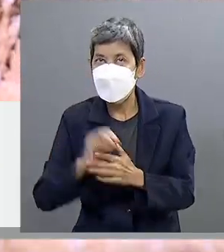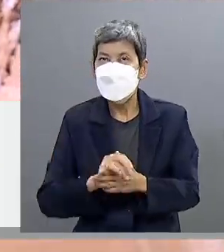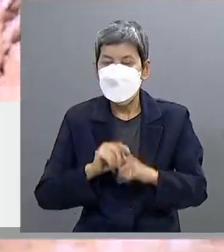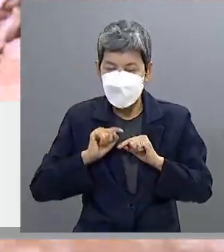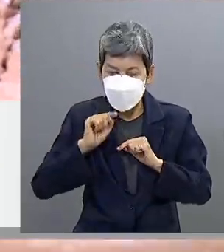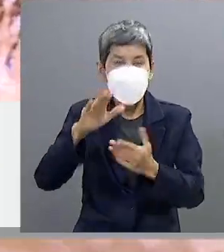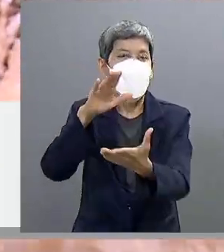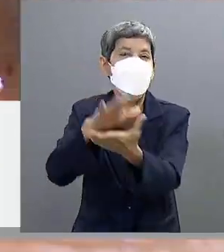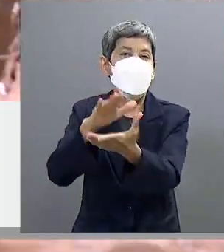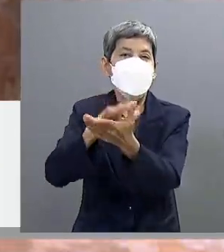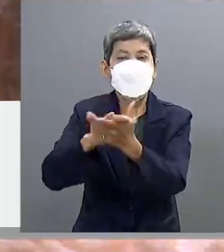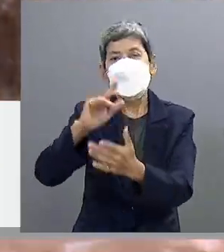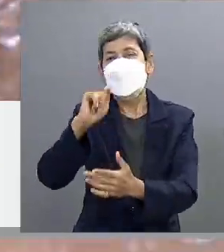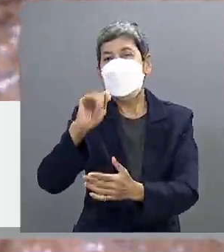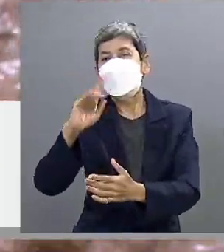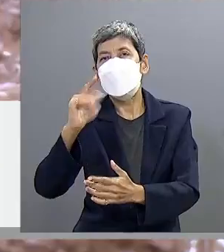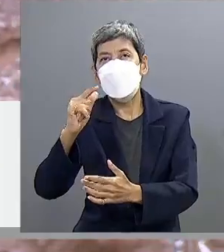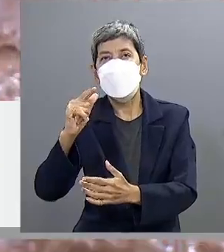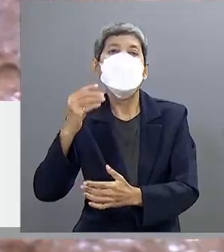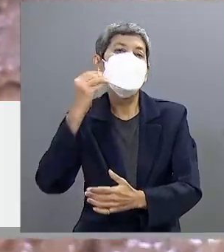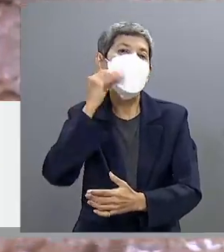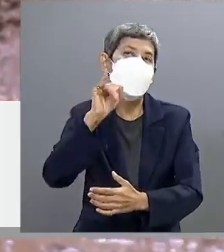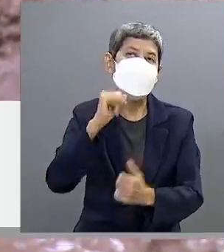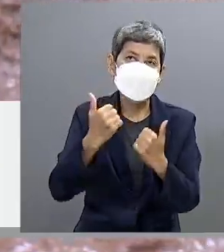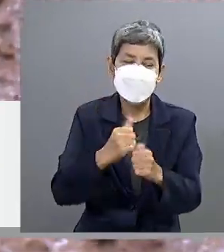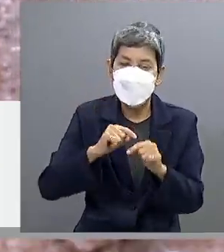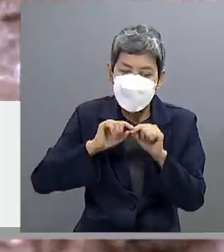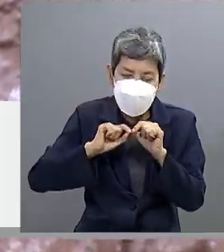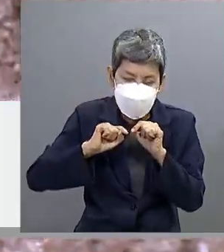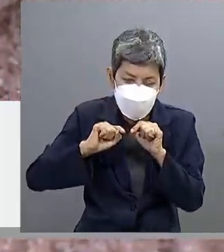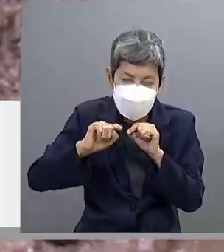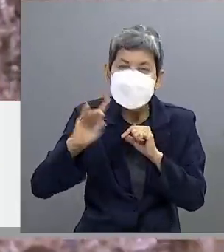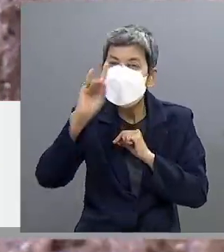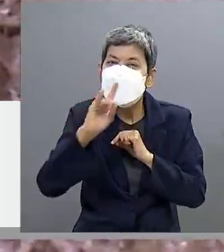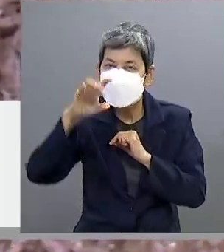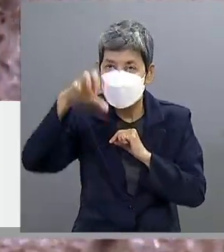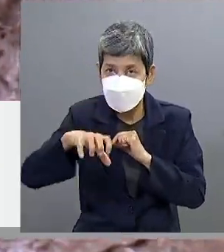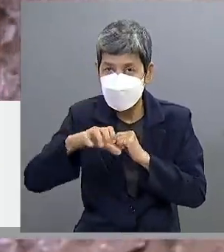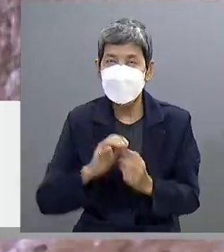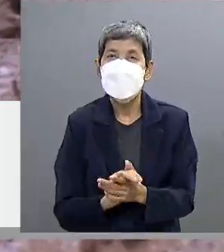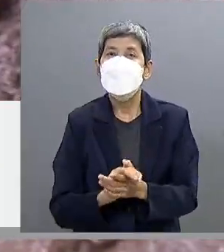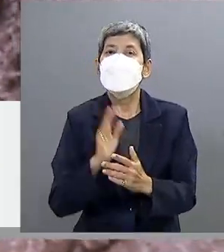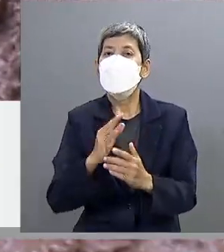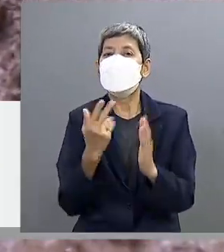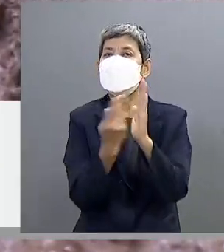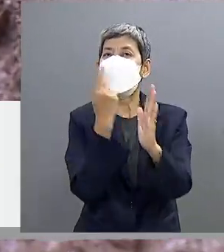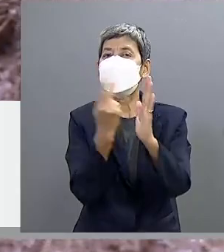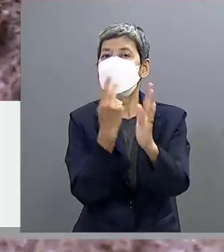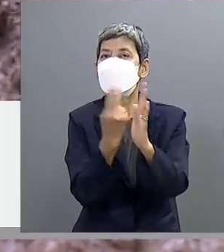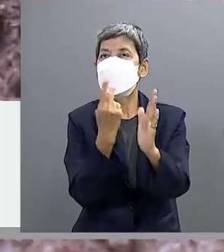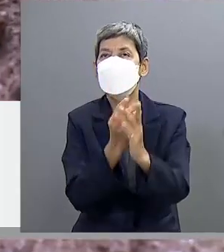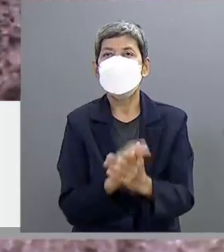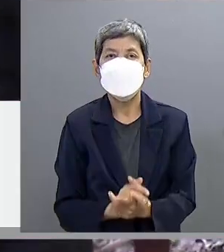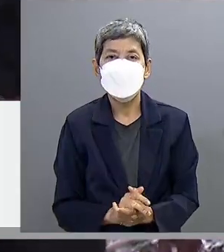รวจตะเวนชายแดนบ้านทิไลป้าในเขตรักษาพันธุ์สัตว์ป่าทุ่งใหญ่นเรศวรจังหวัดกาญจนบุรี